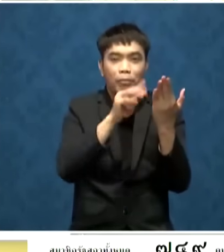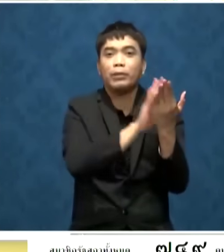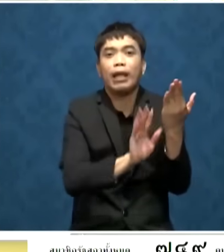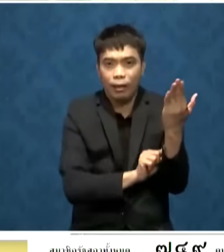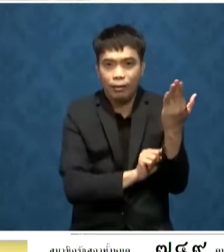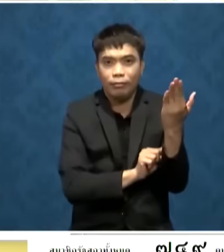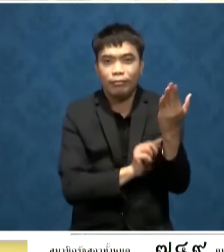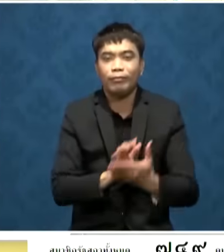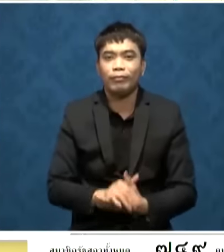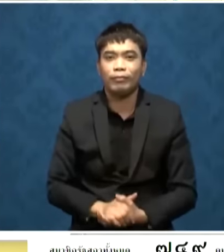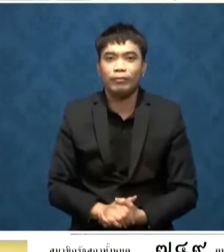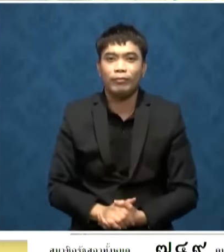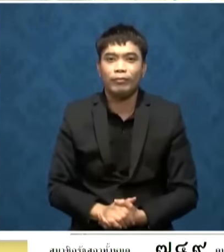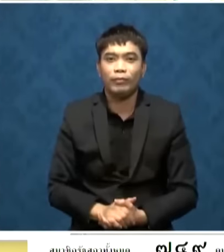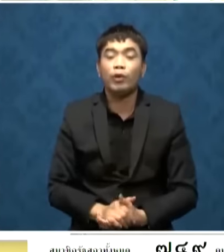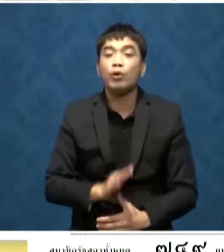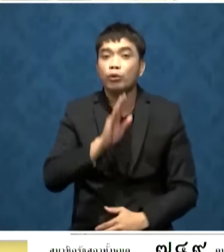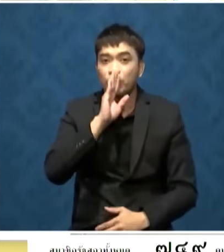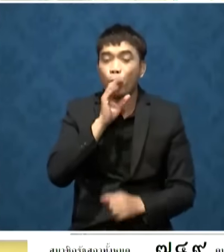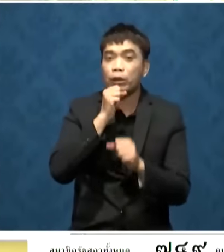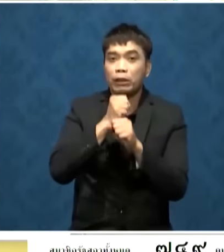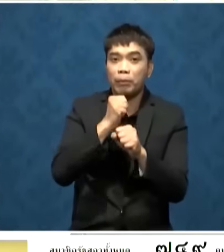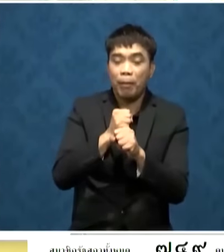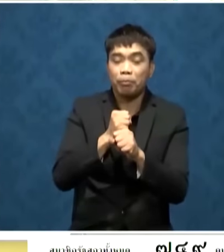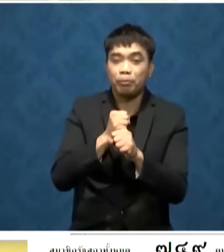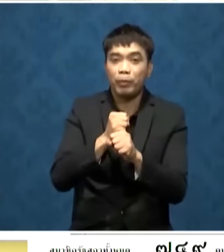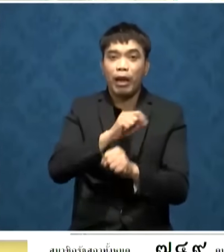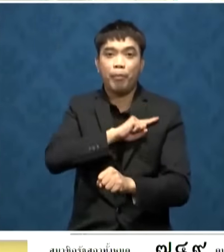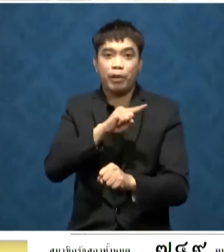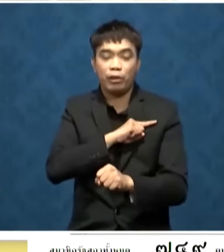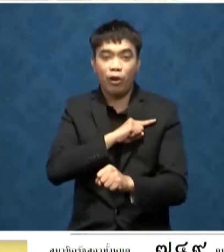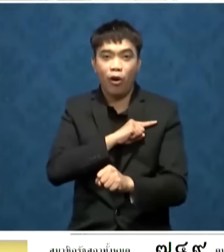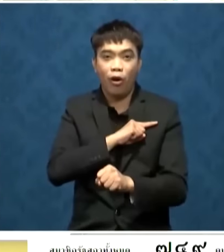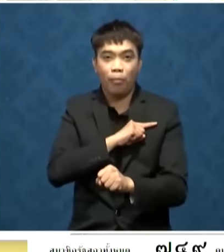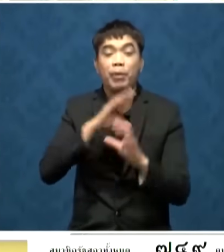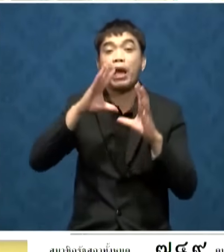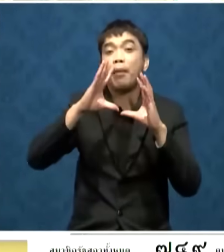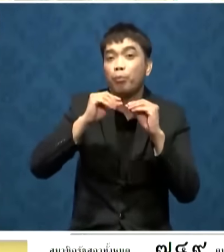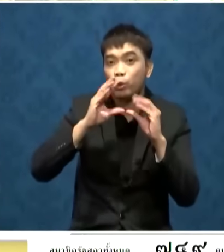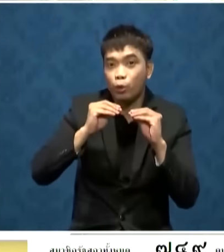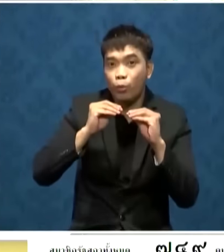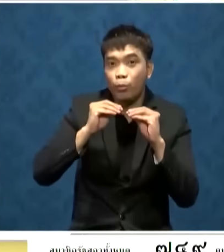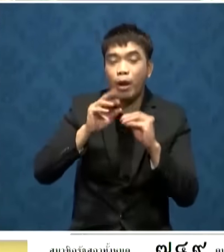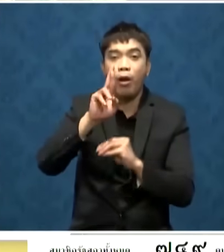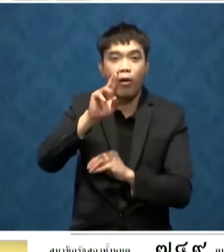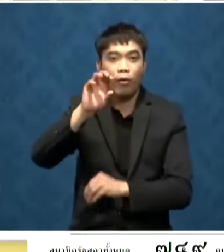ดังนั้นเมื่อจะทำหน้าที่กันในวันนี้มีวันนัดประชุมรัฐสภา